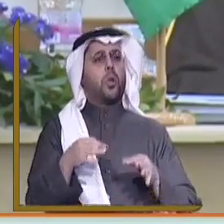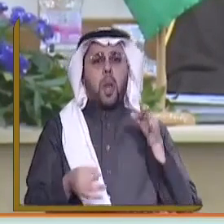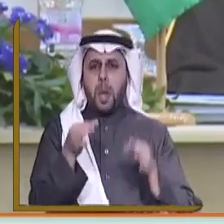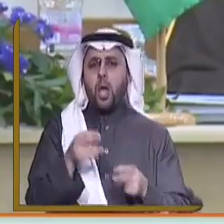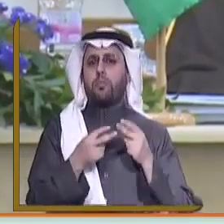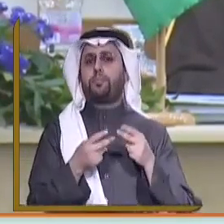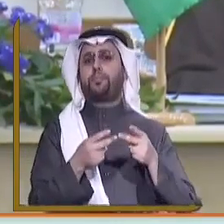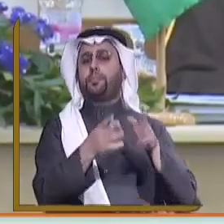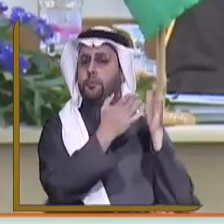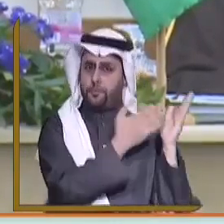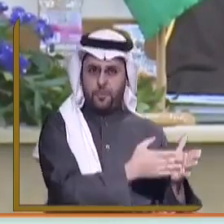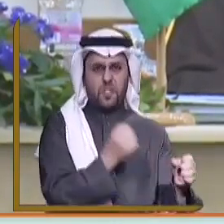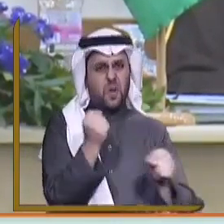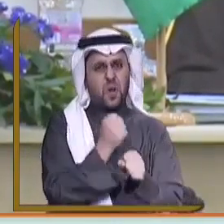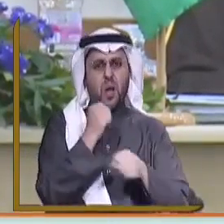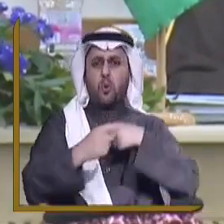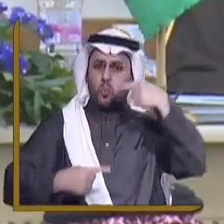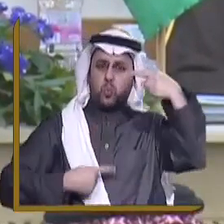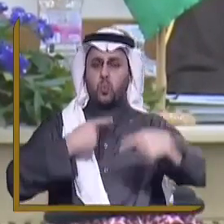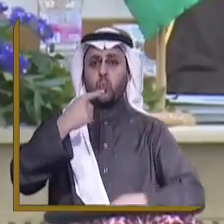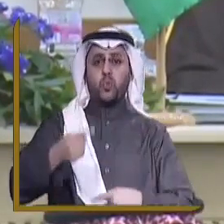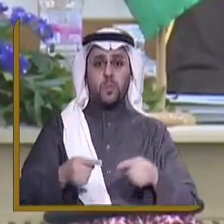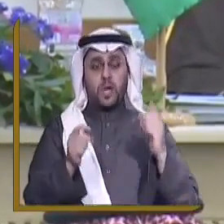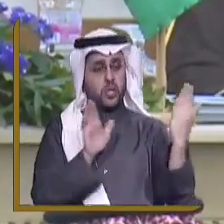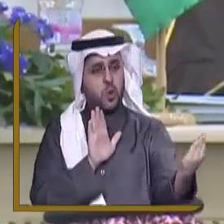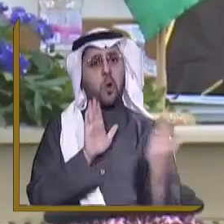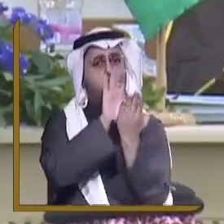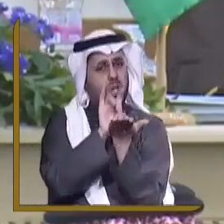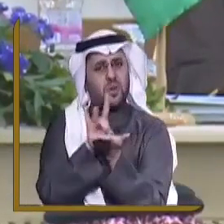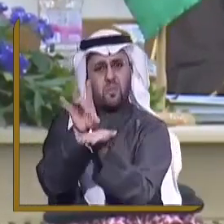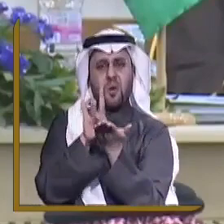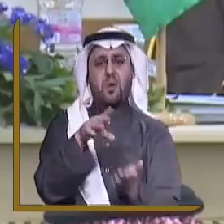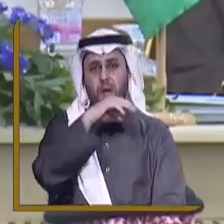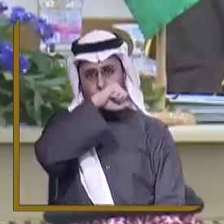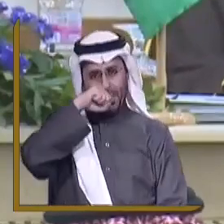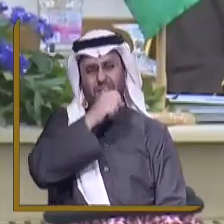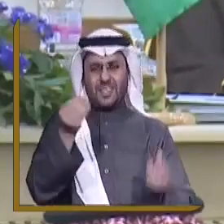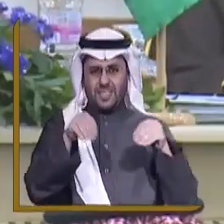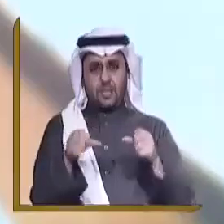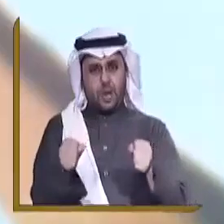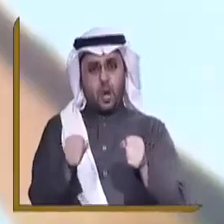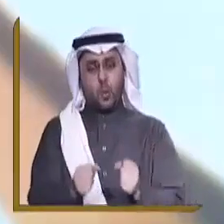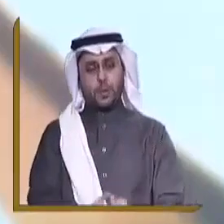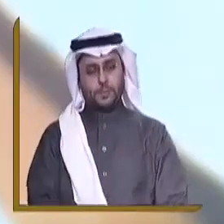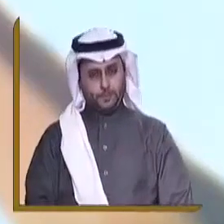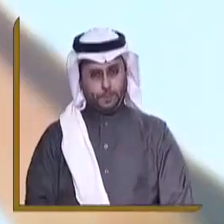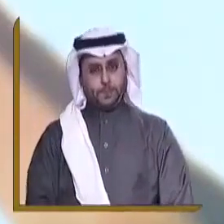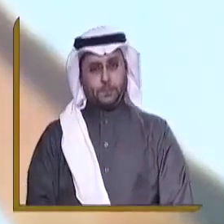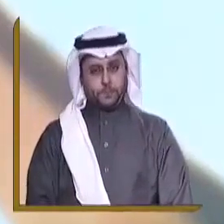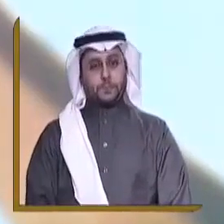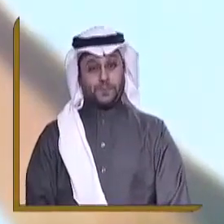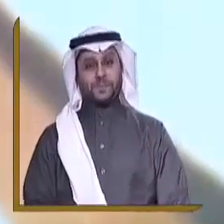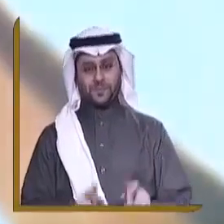بنجاحات قائمه ومستمره في مواجهه هذه الافه والجرائم المرتبطه بها